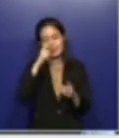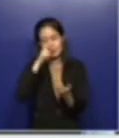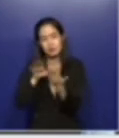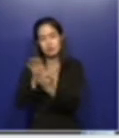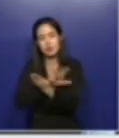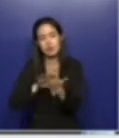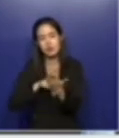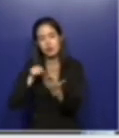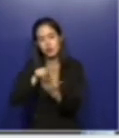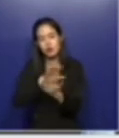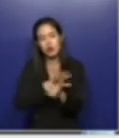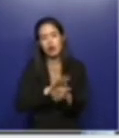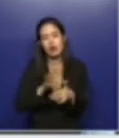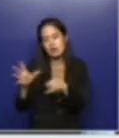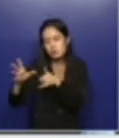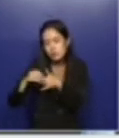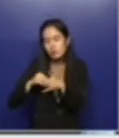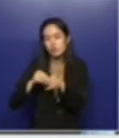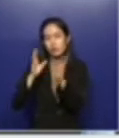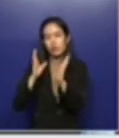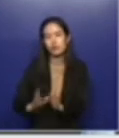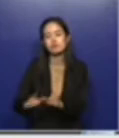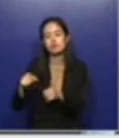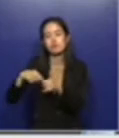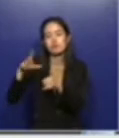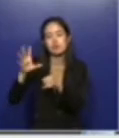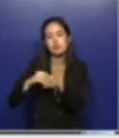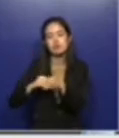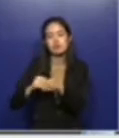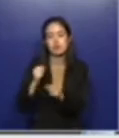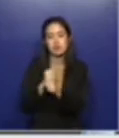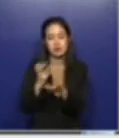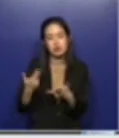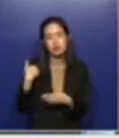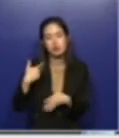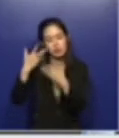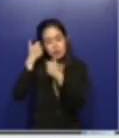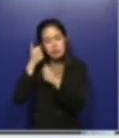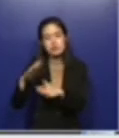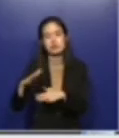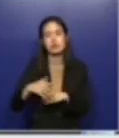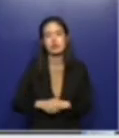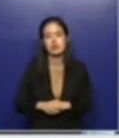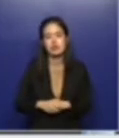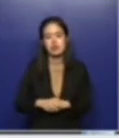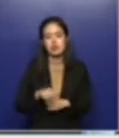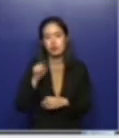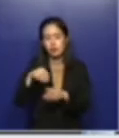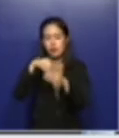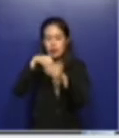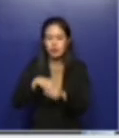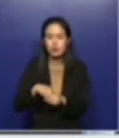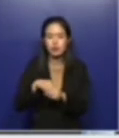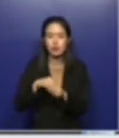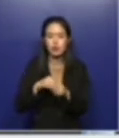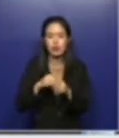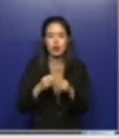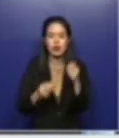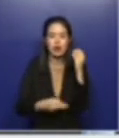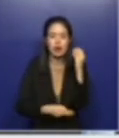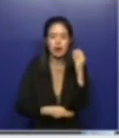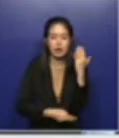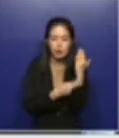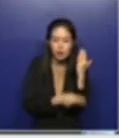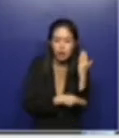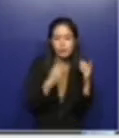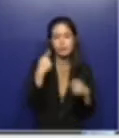ทศอันนี้คุณรู้อยู่แก่ใจว่าเชื้อมันมากับคนกลุ่มนี้คุณก็ยังปล่อยให้เขาไปเที่ยวไปสัมผัส